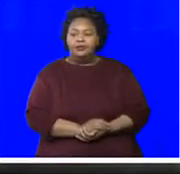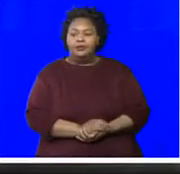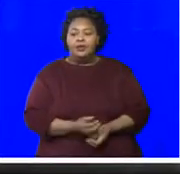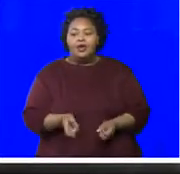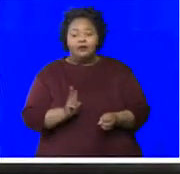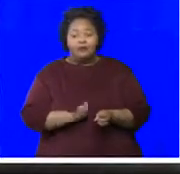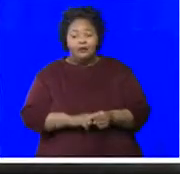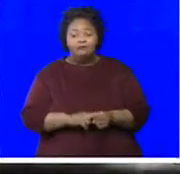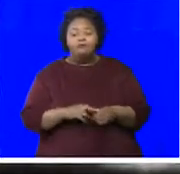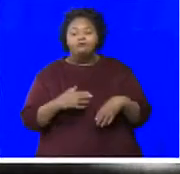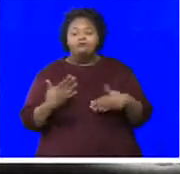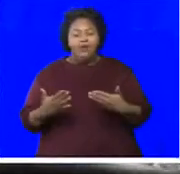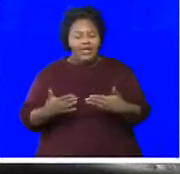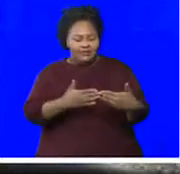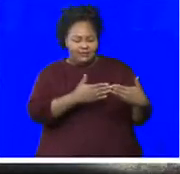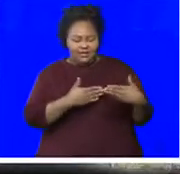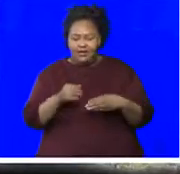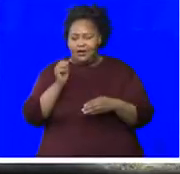so good.